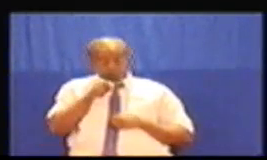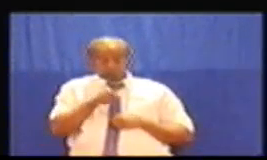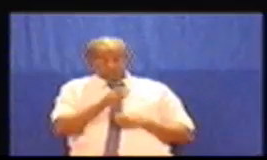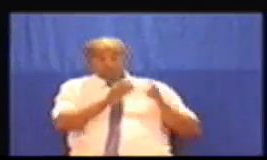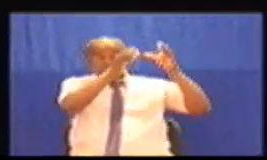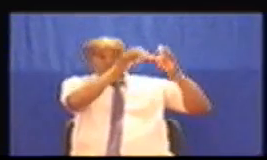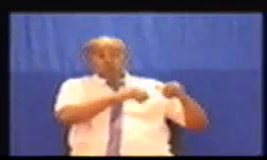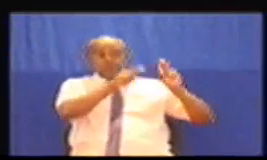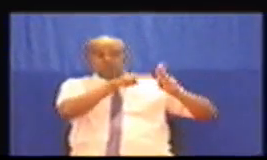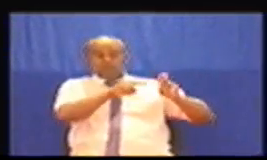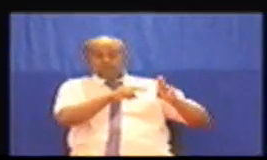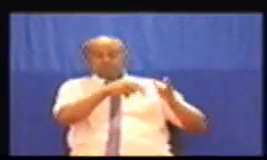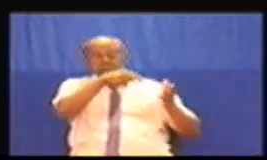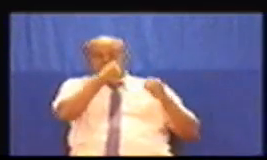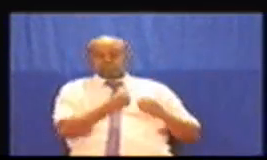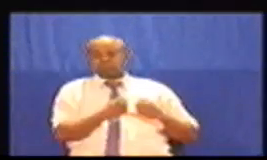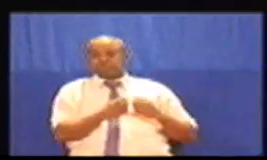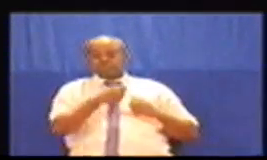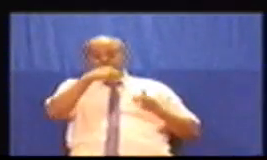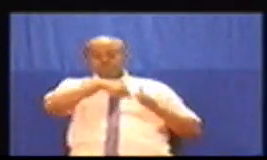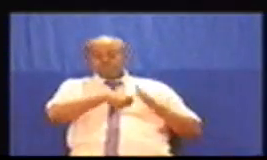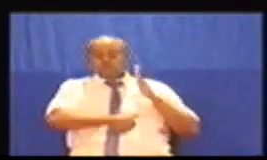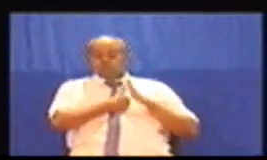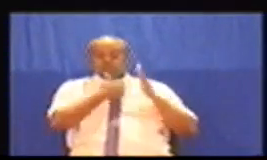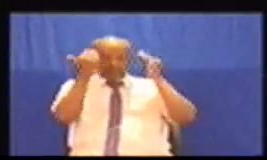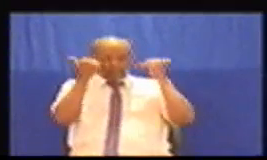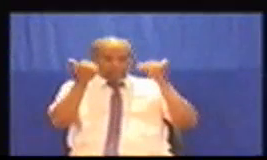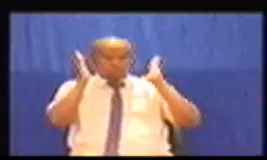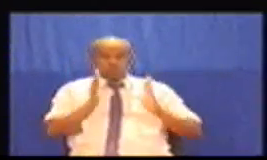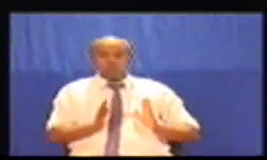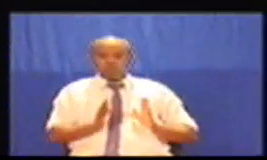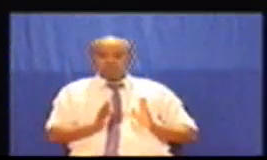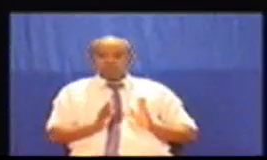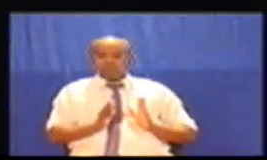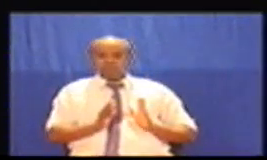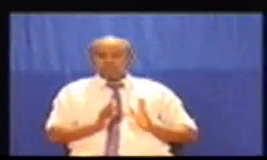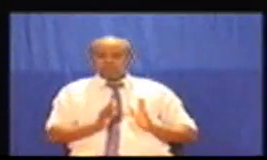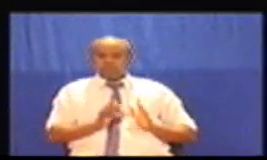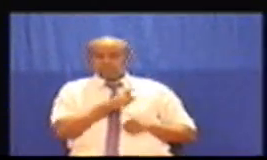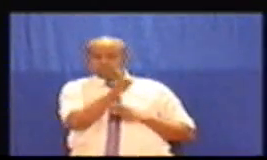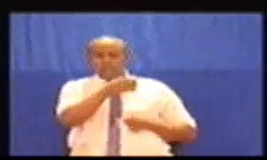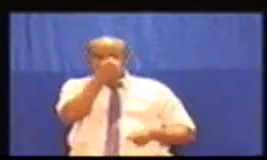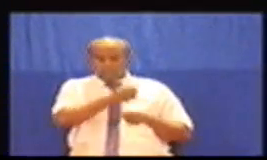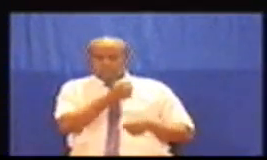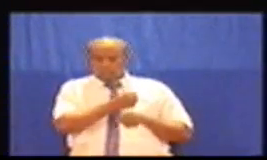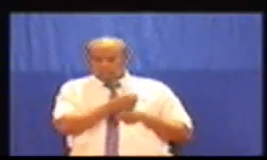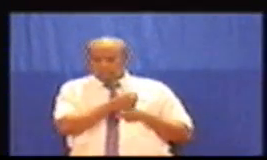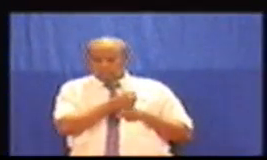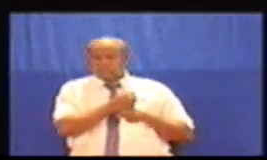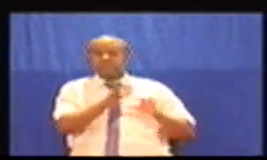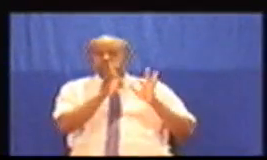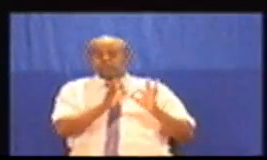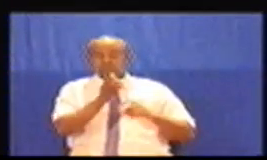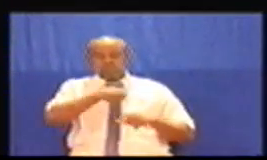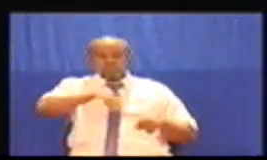muhimili chini ya uongozi wa jaji mkuu, wamekuwa wakifanya kazi ambazo ni exemplary.